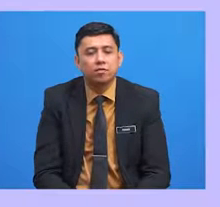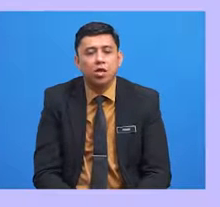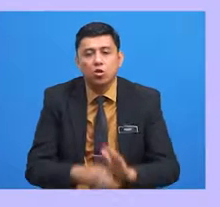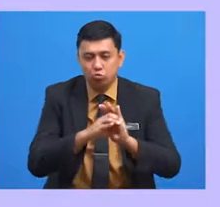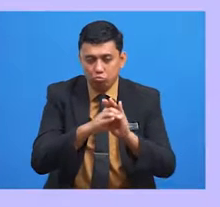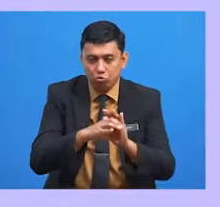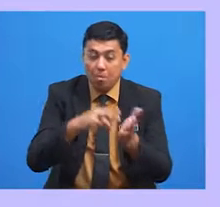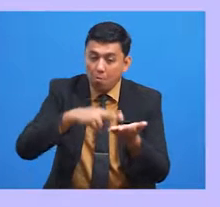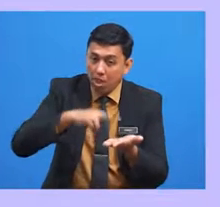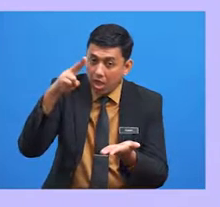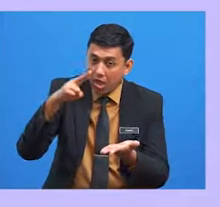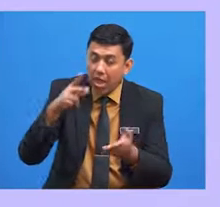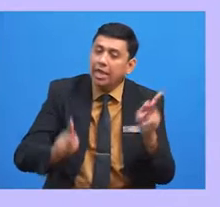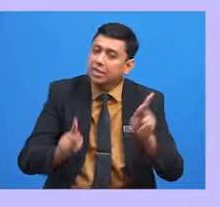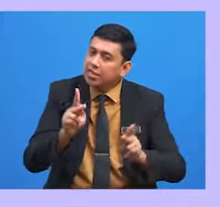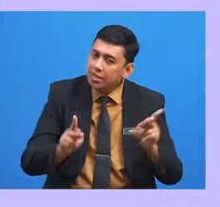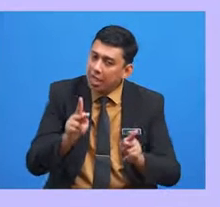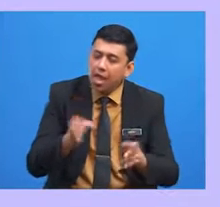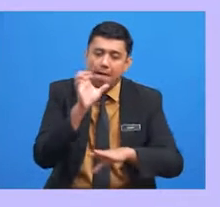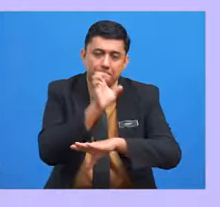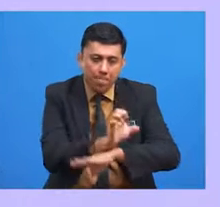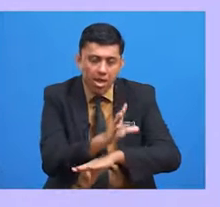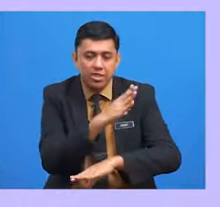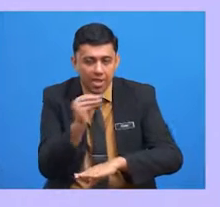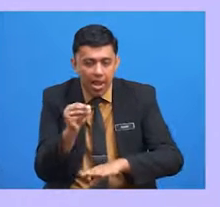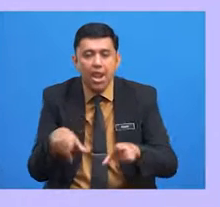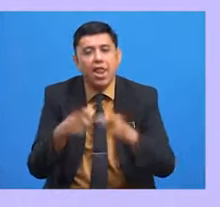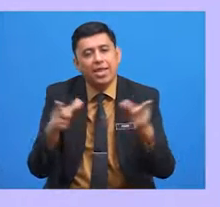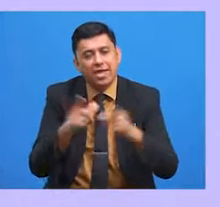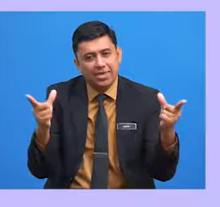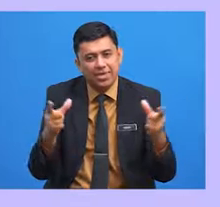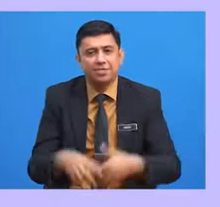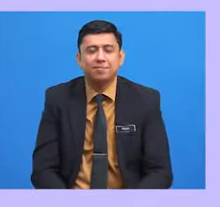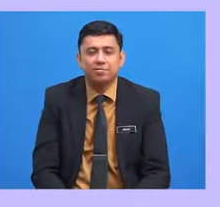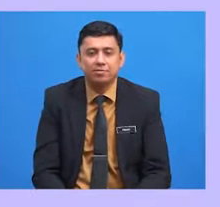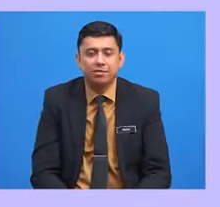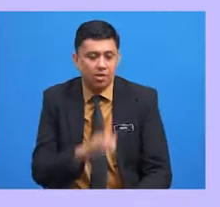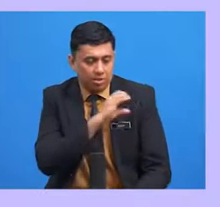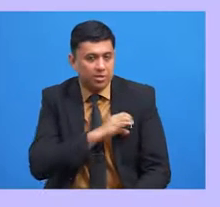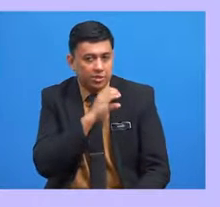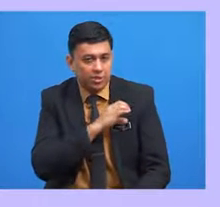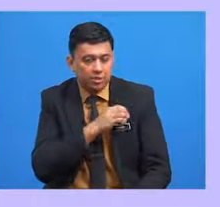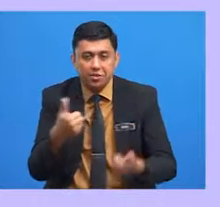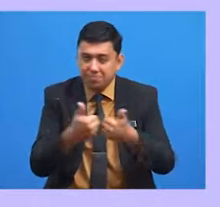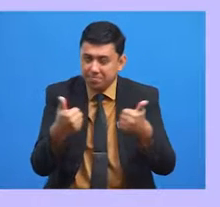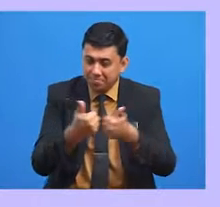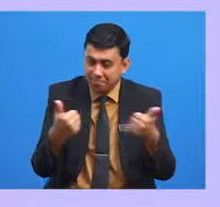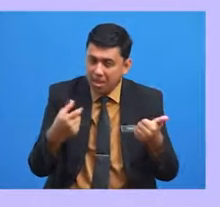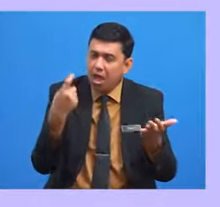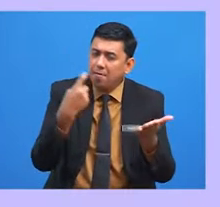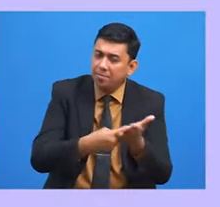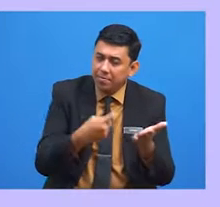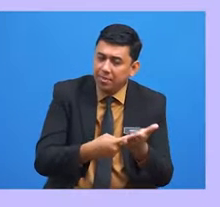mewah seperti kereta, emas dan sebagainya. Ciri-ciri keanjalan harga permintaan